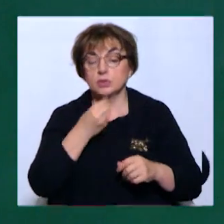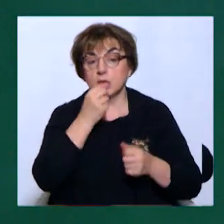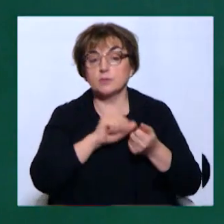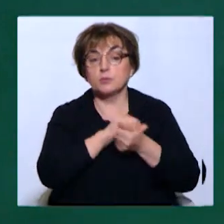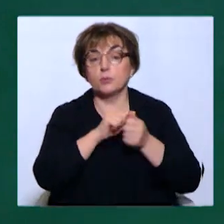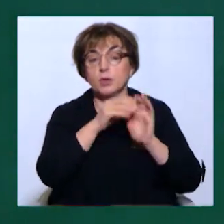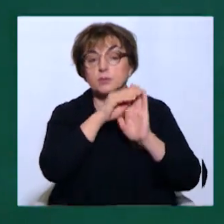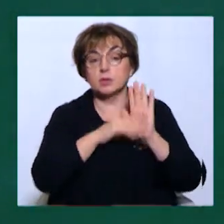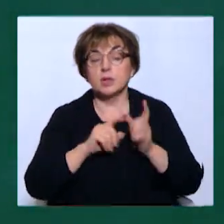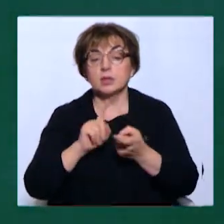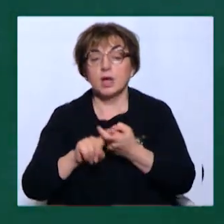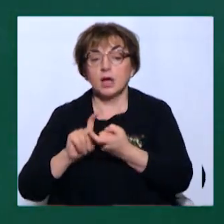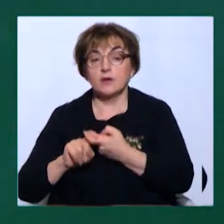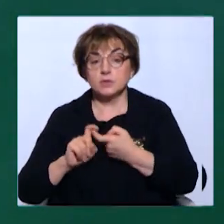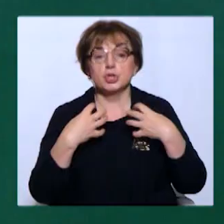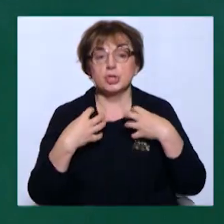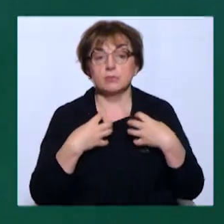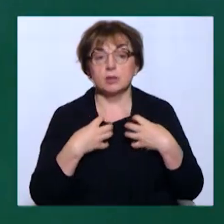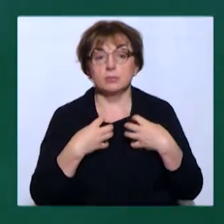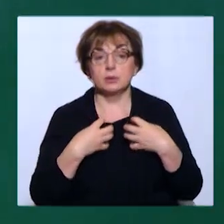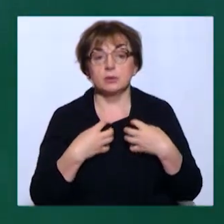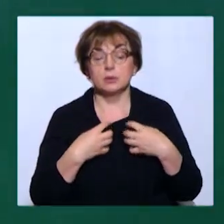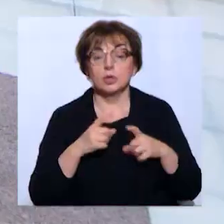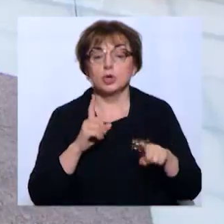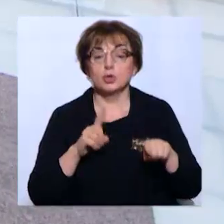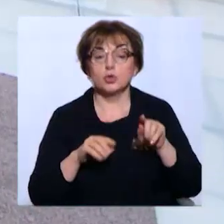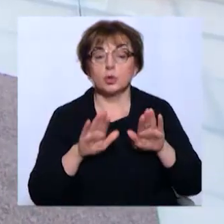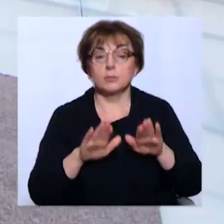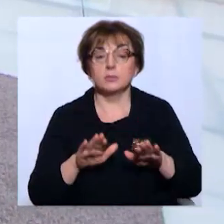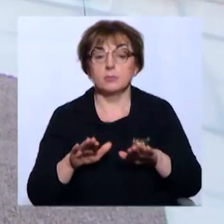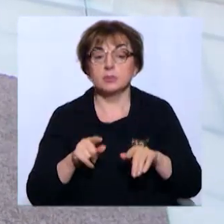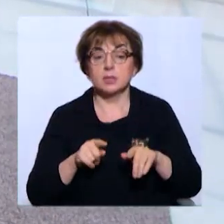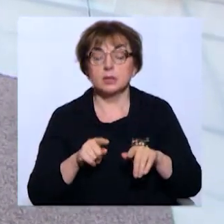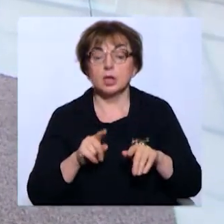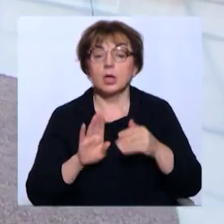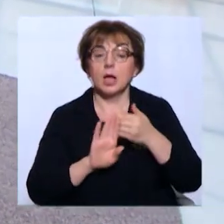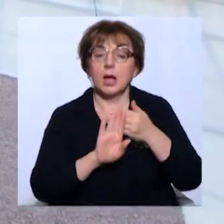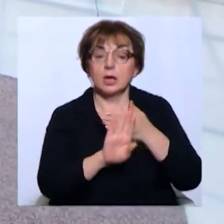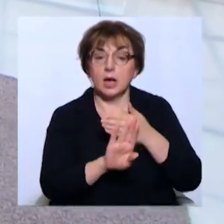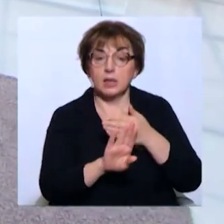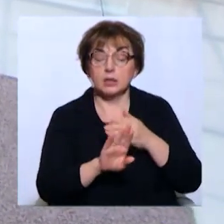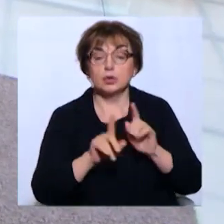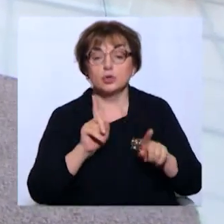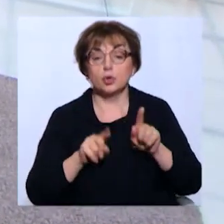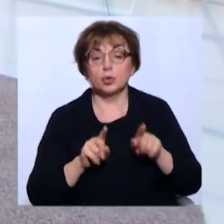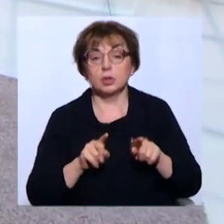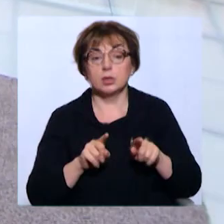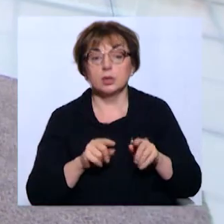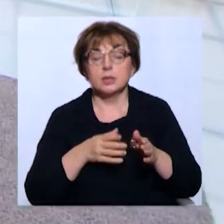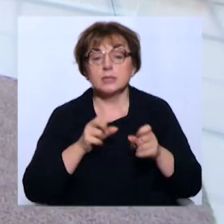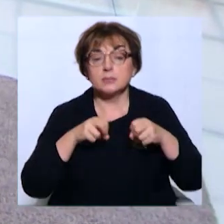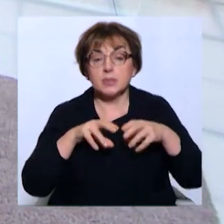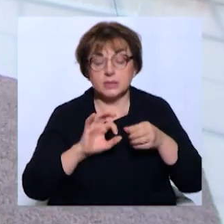ჯირკვლები. ჯირკვლები ზოგი მდებარეობს არხის გარეთ და